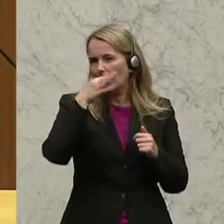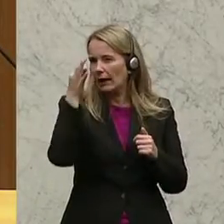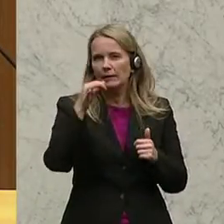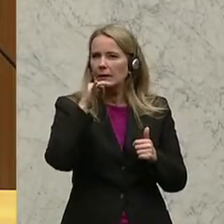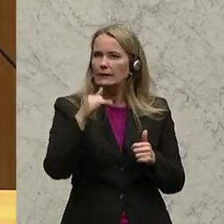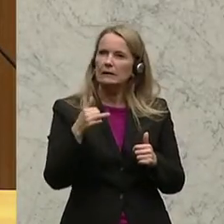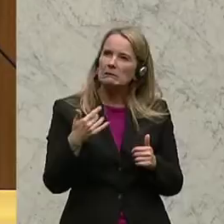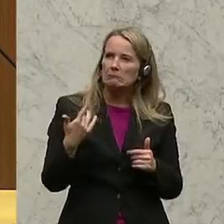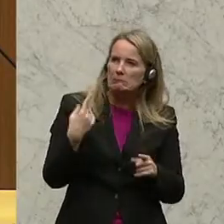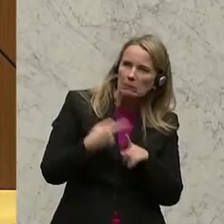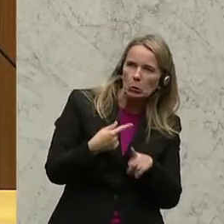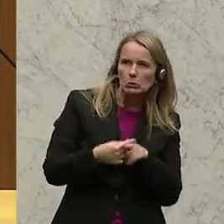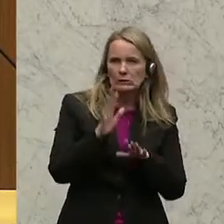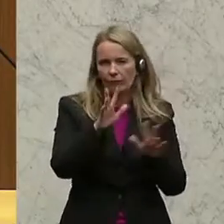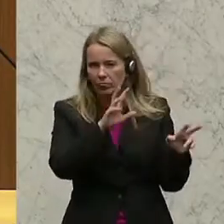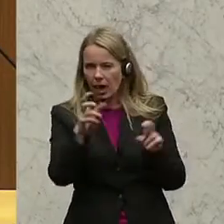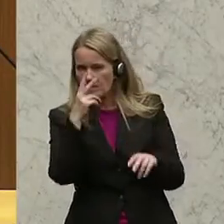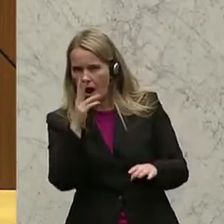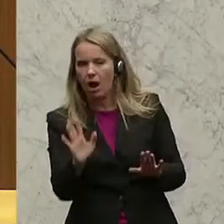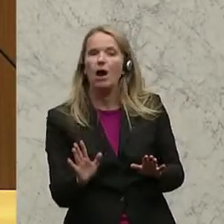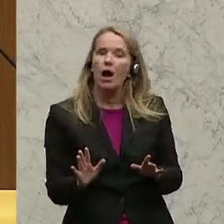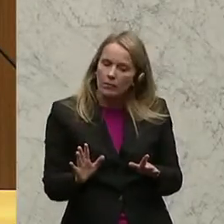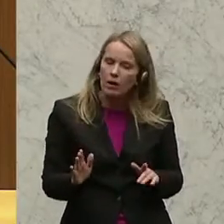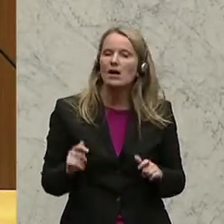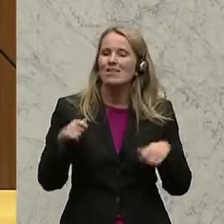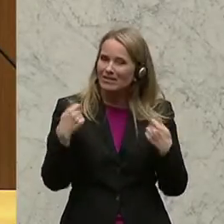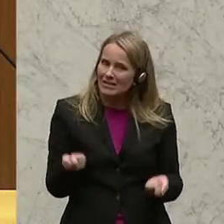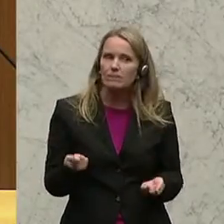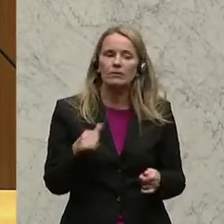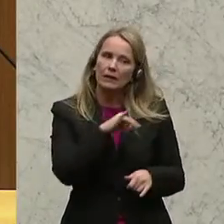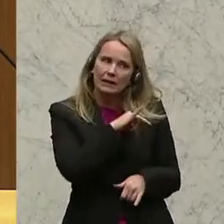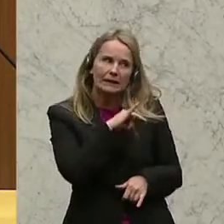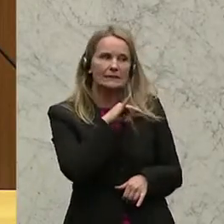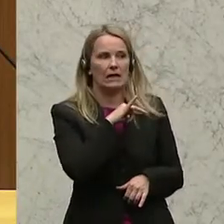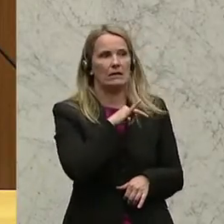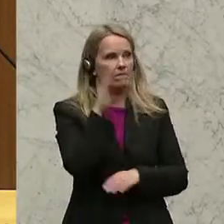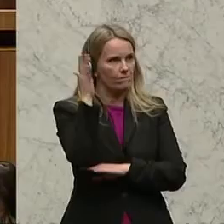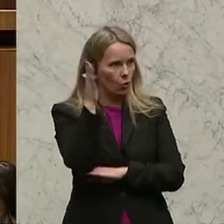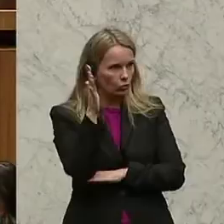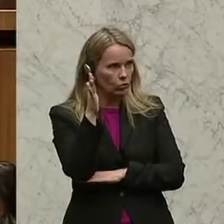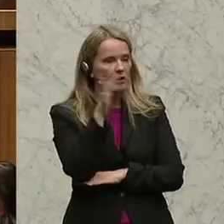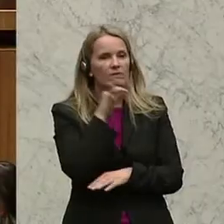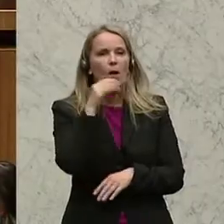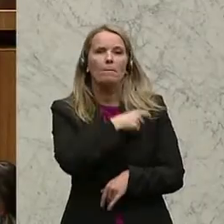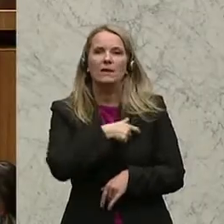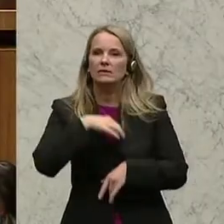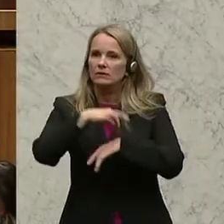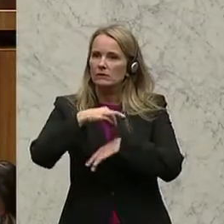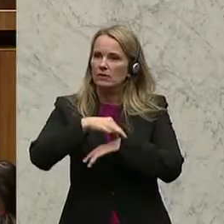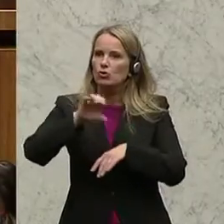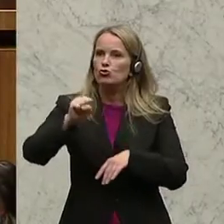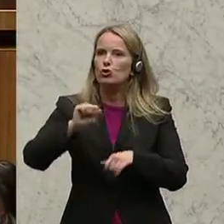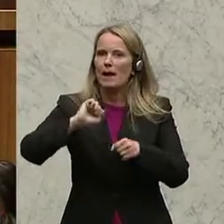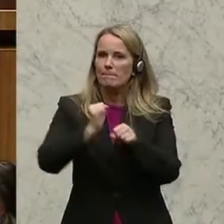sehr zuträglich war zu diesem Thema. Aber da gibt es einen ganz interessanten Vortrag der Frau Magister Dr.